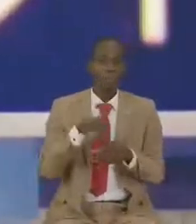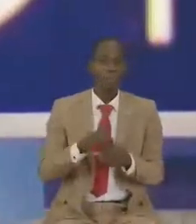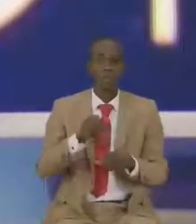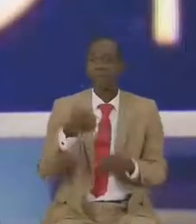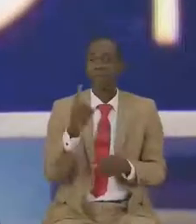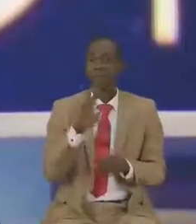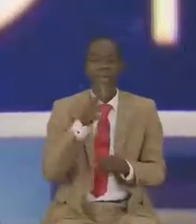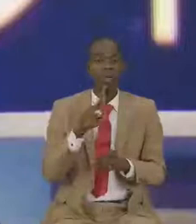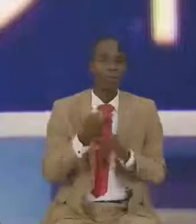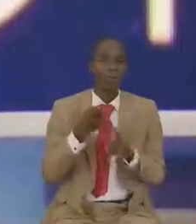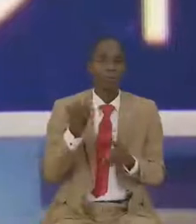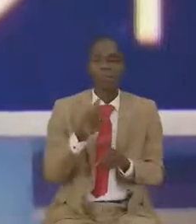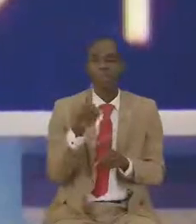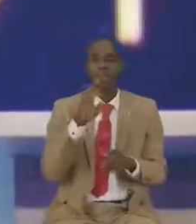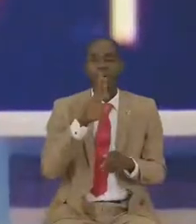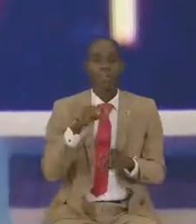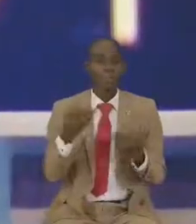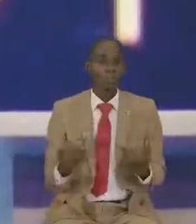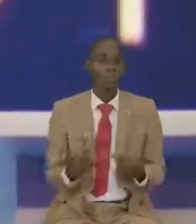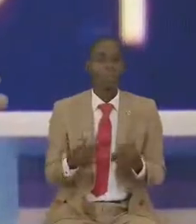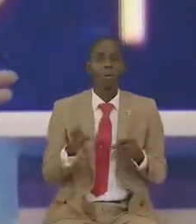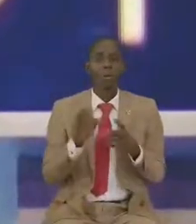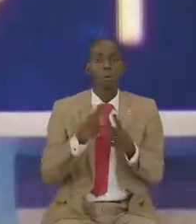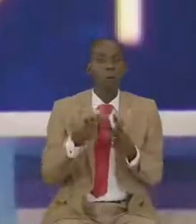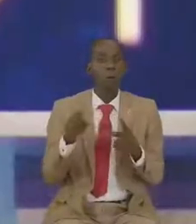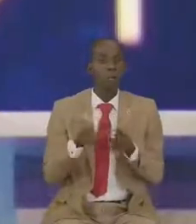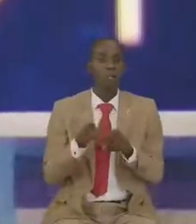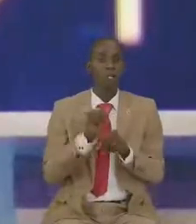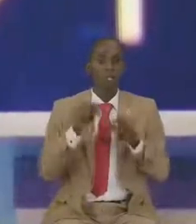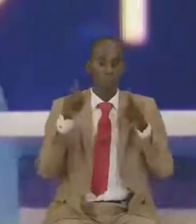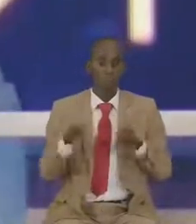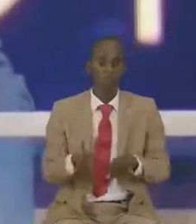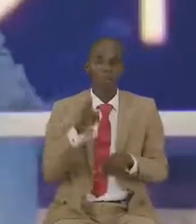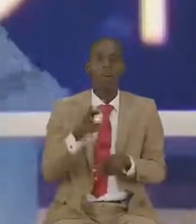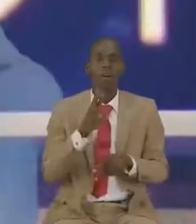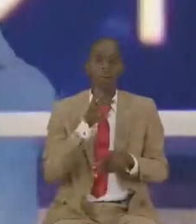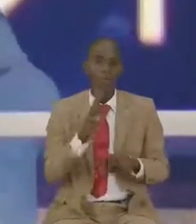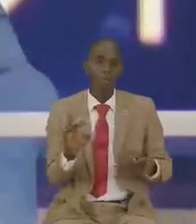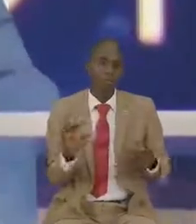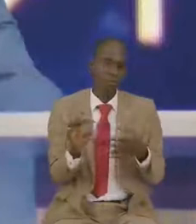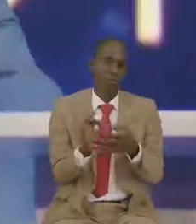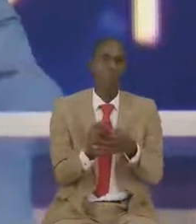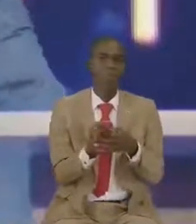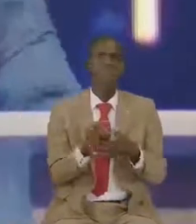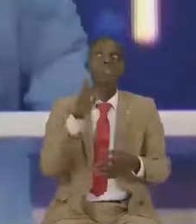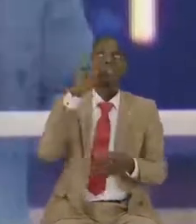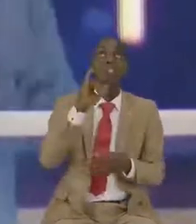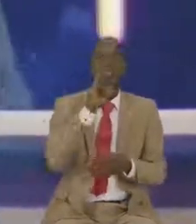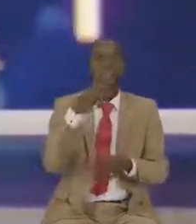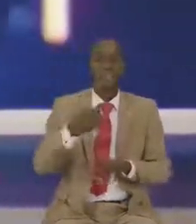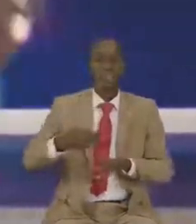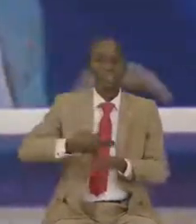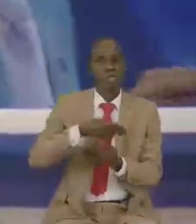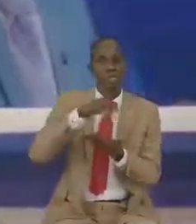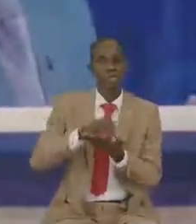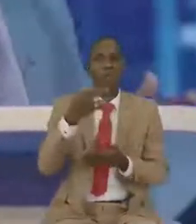chaque continent, quel que soit le pays, l'assemblée où vous vous trouvez maintenant en tant qu'individu, vous vous